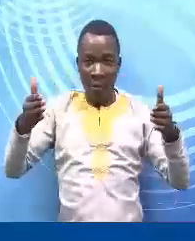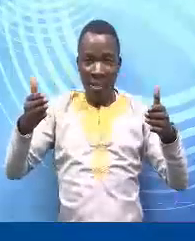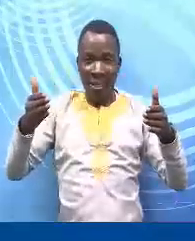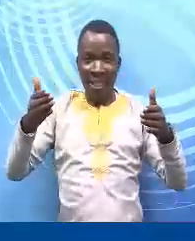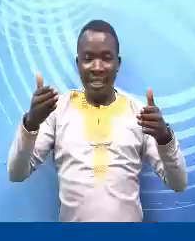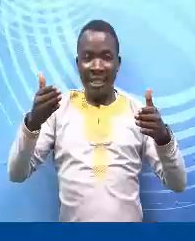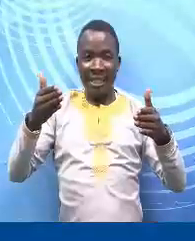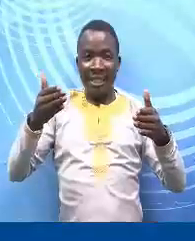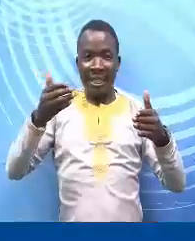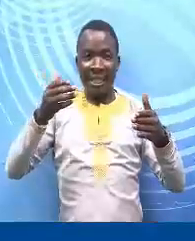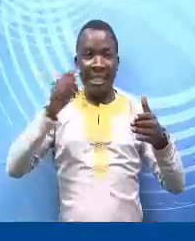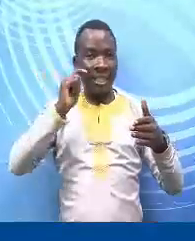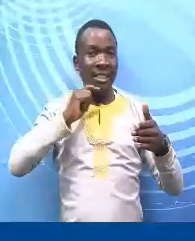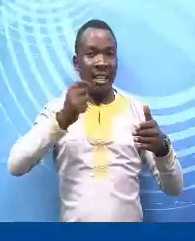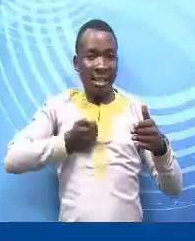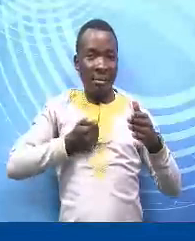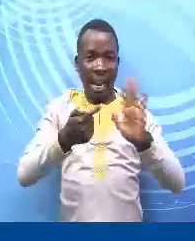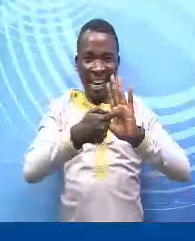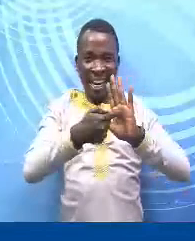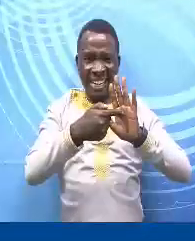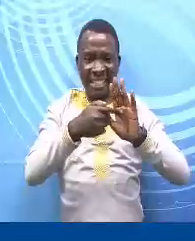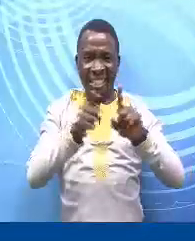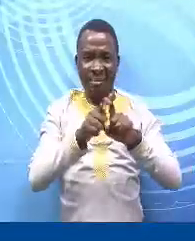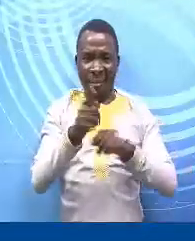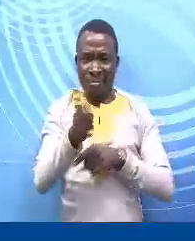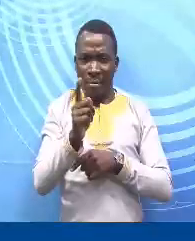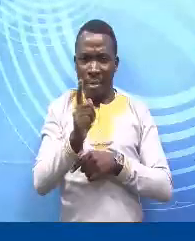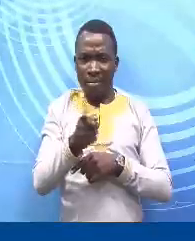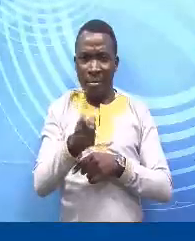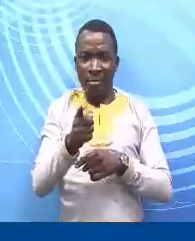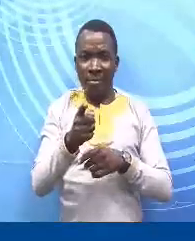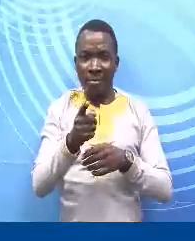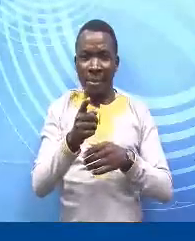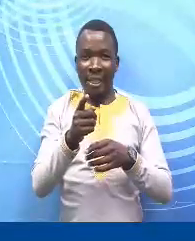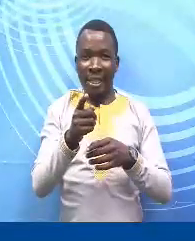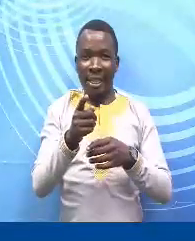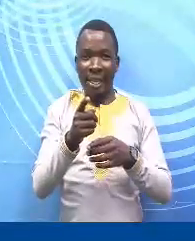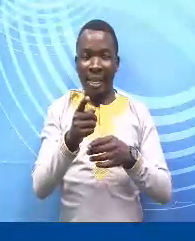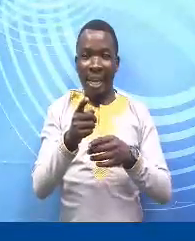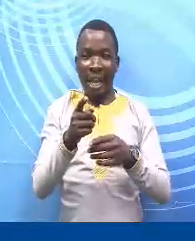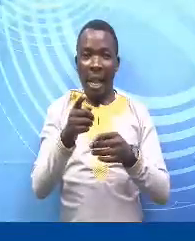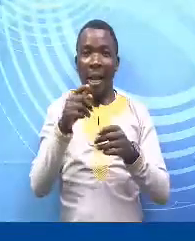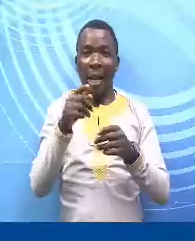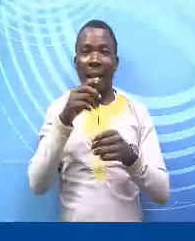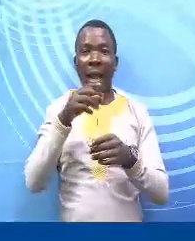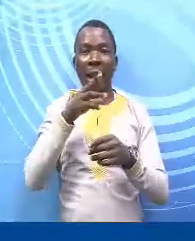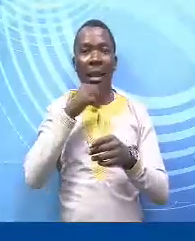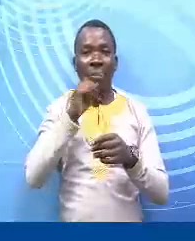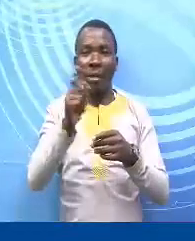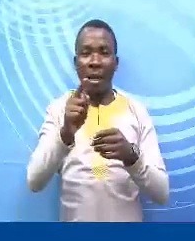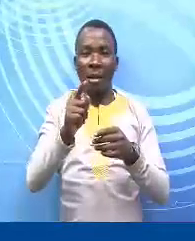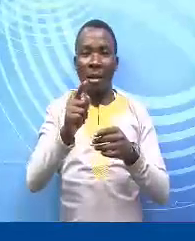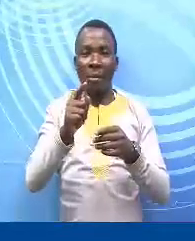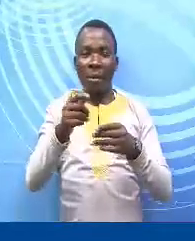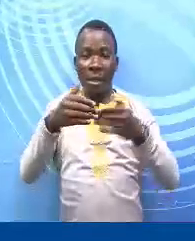agatsina ka gihungu ara hagaragaza cyangwa gikobwa ntigifunguye karyamye mu gafatamo ara cyangwa akagihungu ntigafunguye ari ni cyangwa